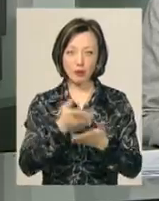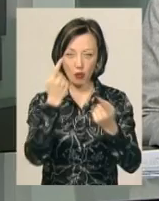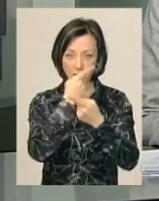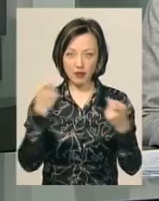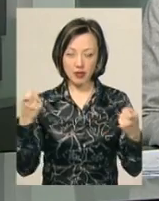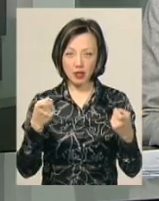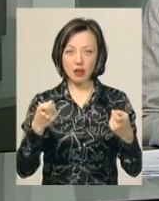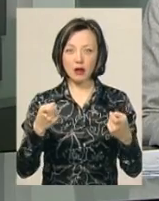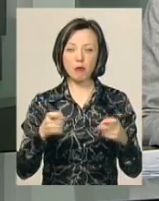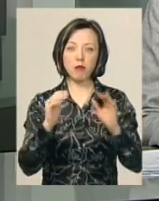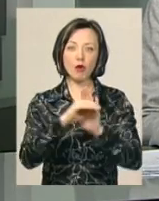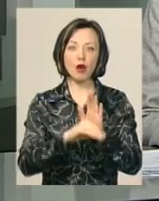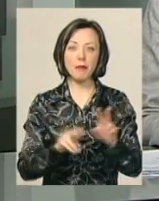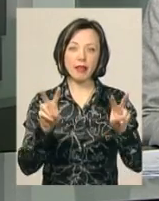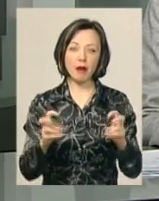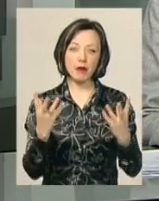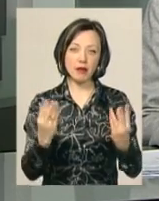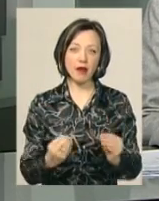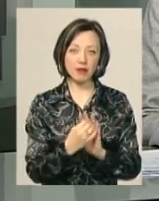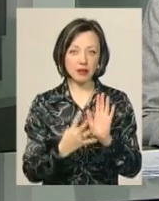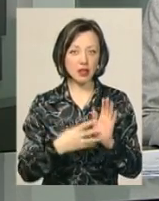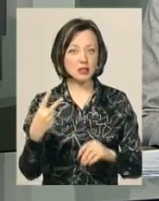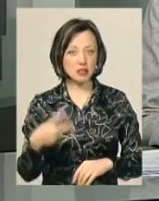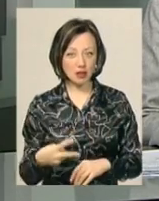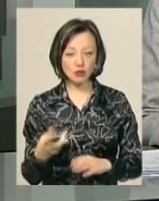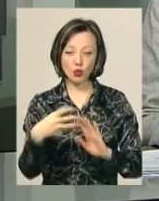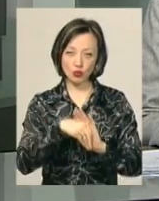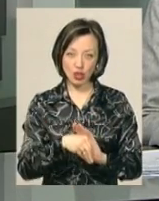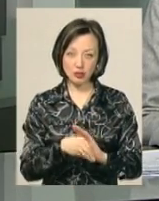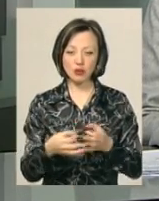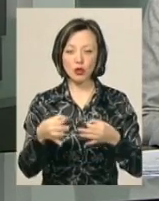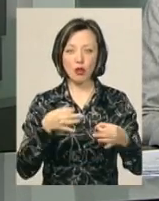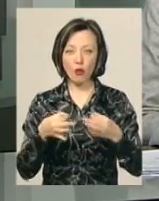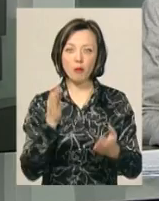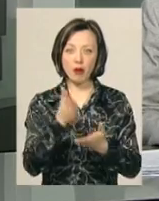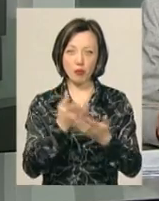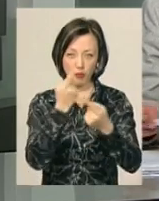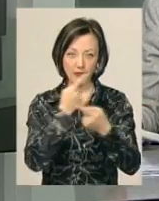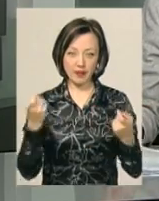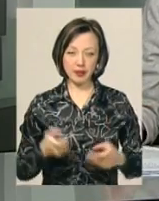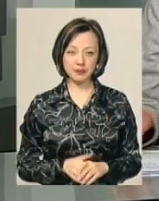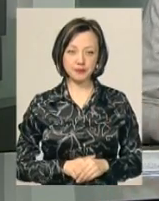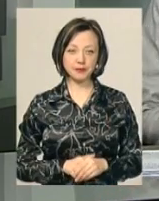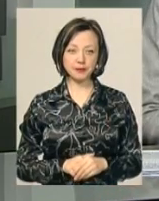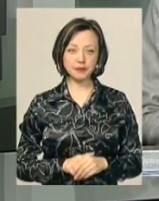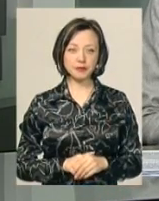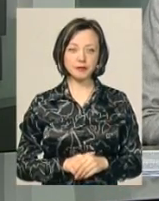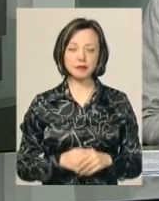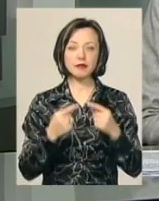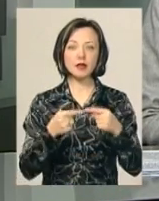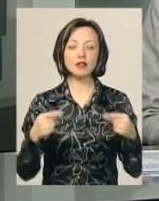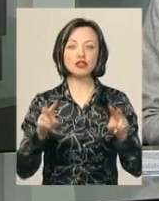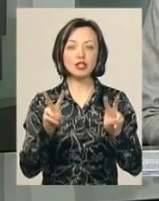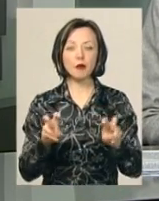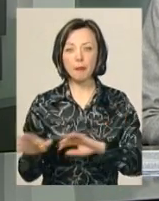ефірі суспільно-політичної програми «Тема дня» о 19:20. Долучайтеся до діалогу у прямому ефірі. До інших